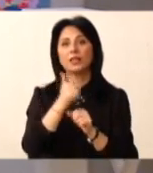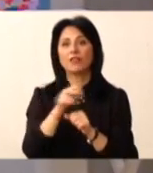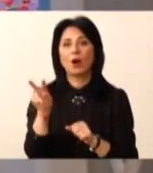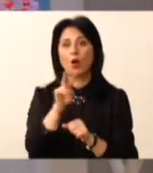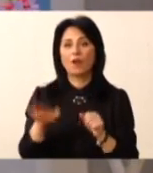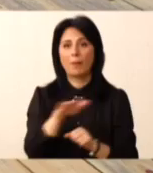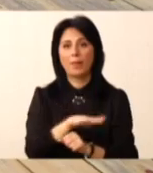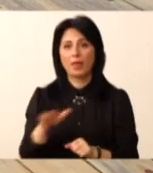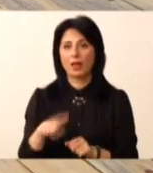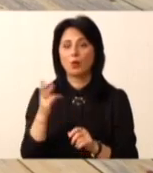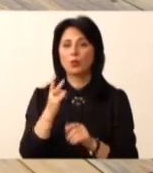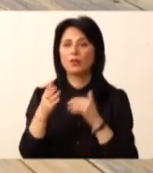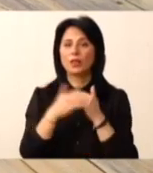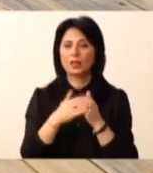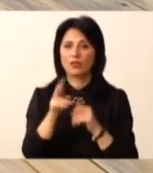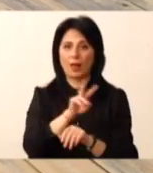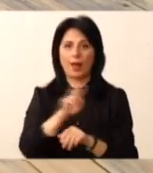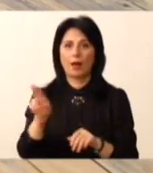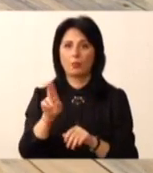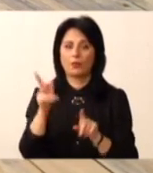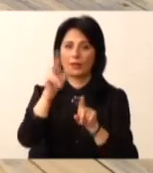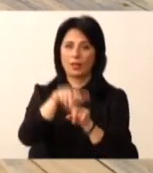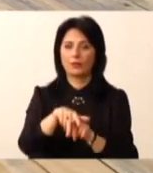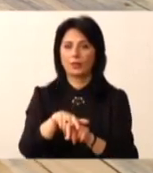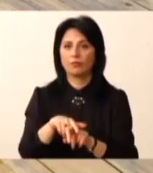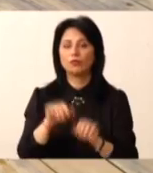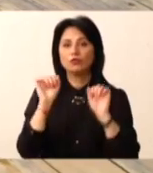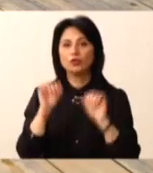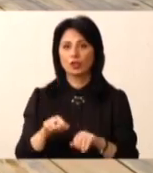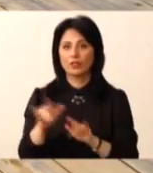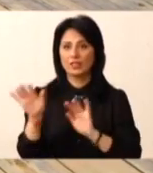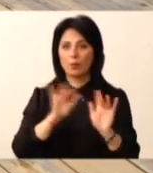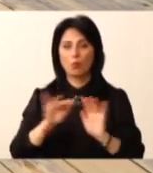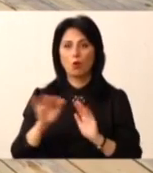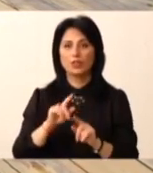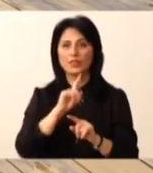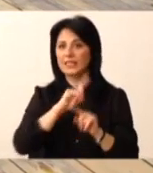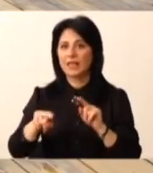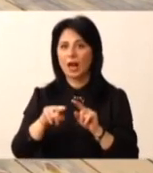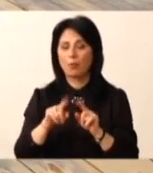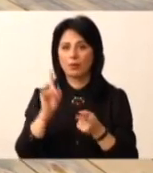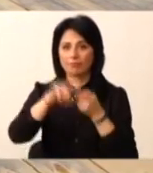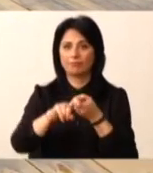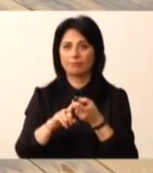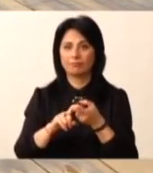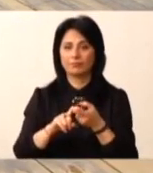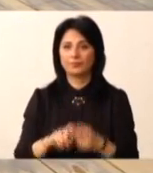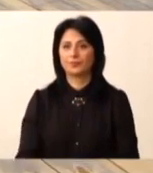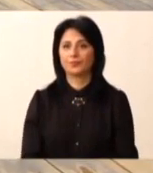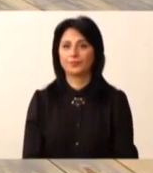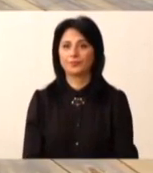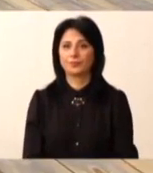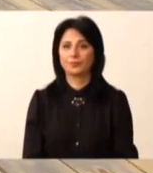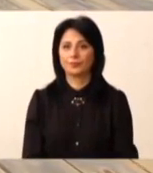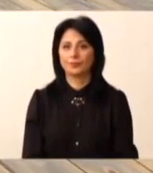ორივე ფეხისთვის დაახლოებით ერთნაირი იყოს დატვირთვა. და შეგვიძლია ეს მოძრაობები ძალიან სწრაფად გადავაბათ.